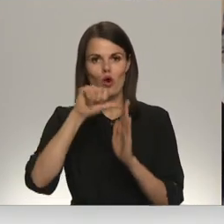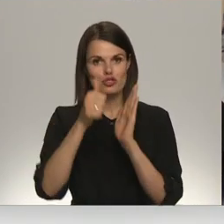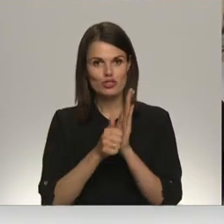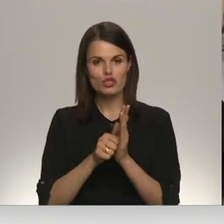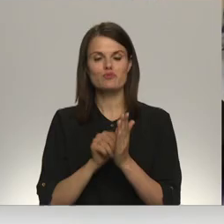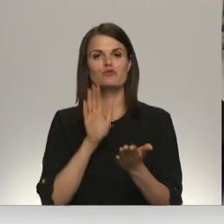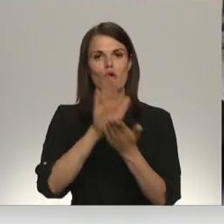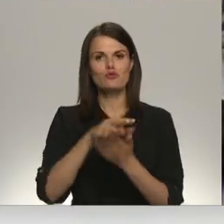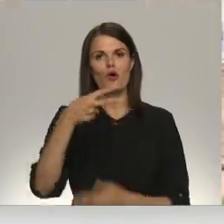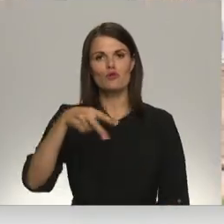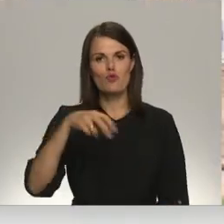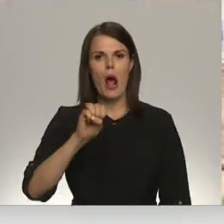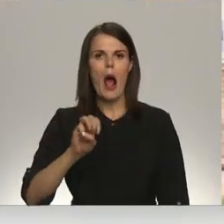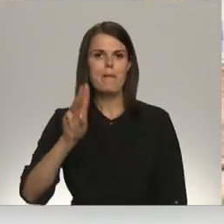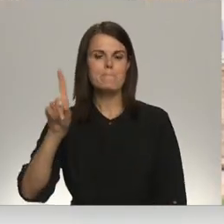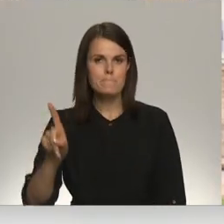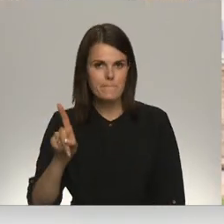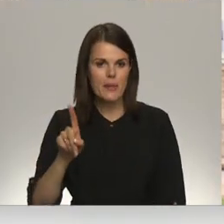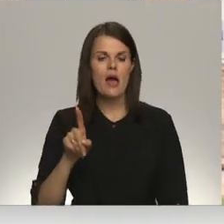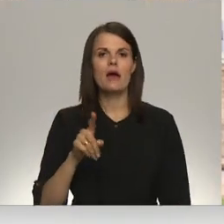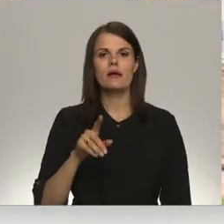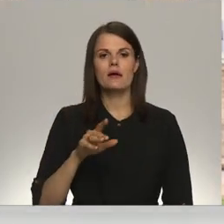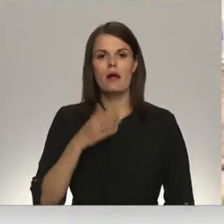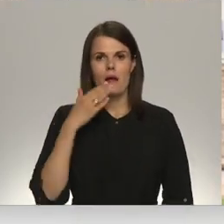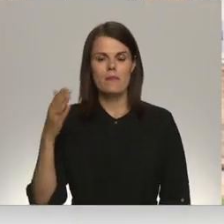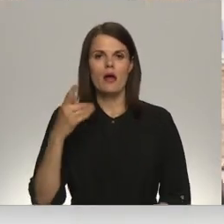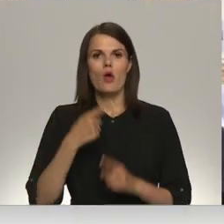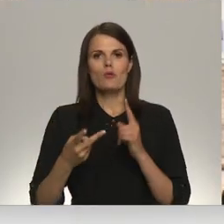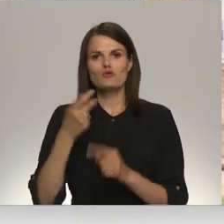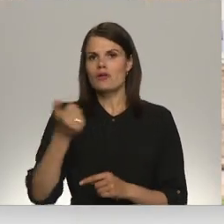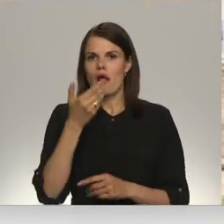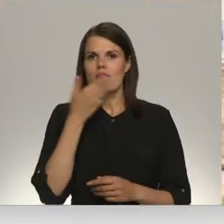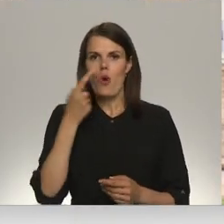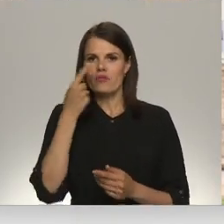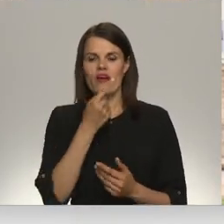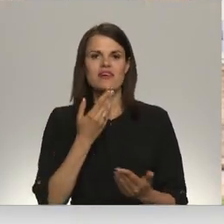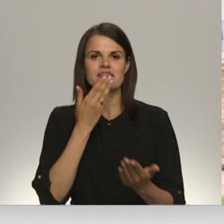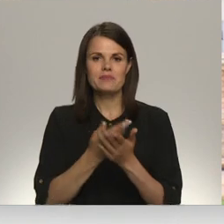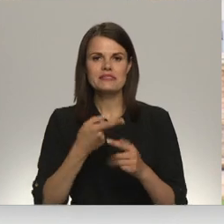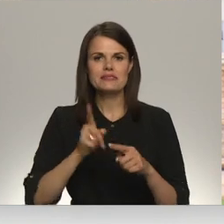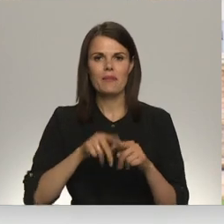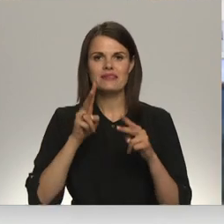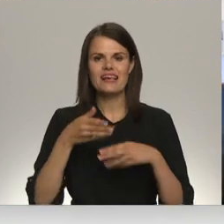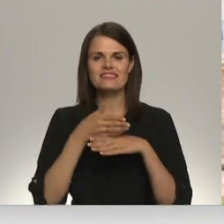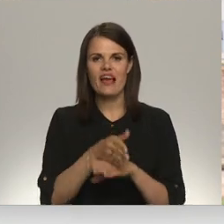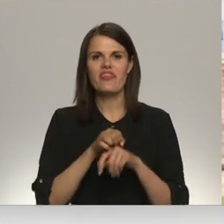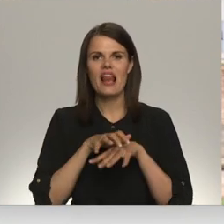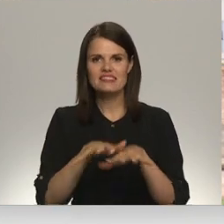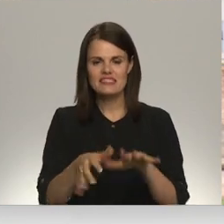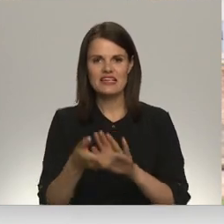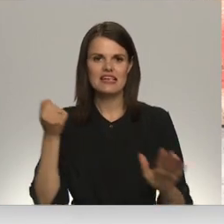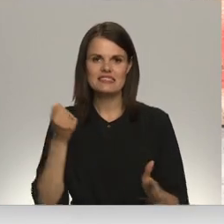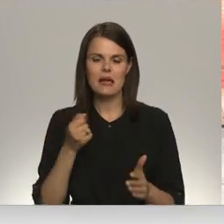līdz 20 ampēriem. Pēdējā pusotra gada mēs nesaņemam nevienu pieteikumu, jo sadales tīkls ir